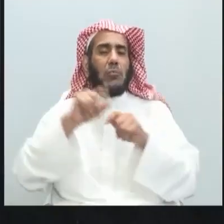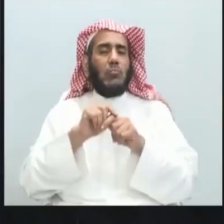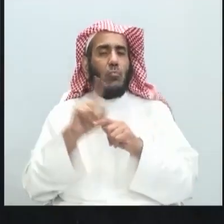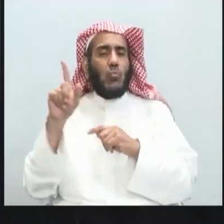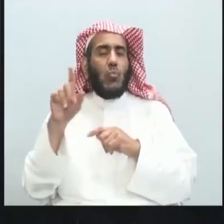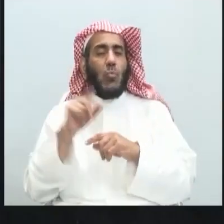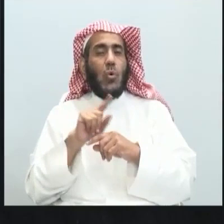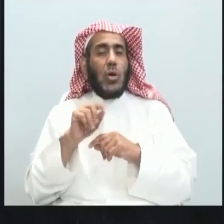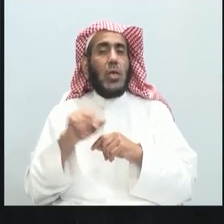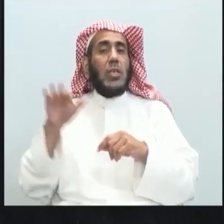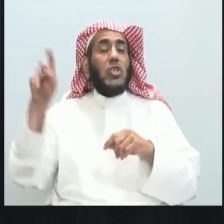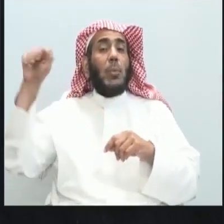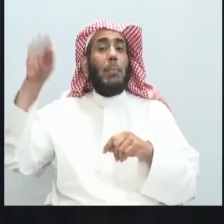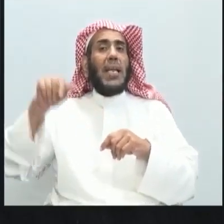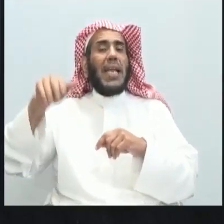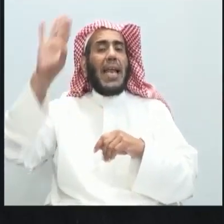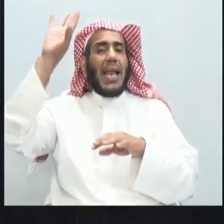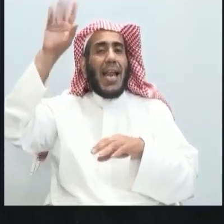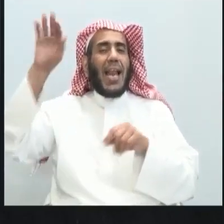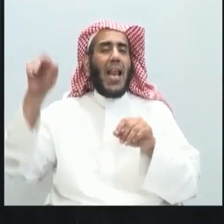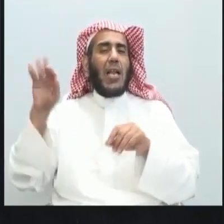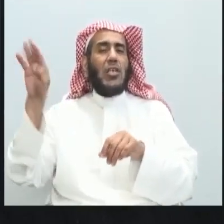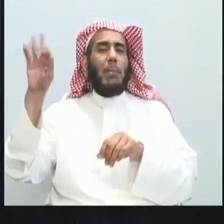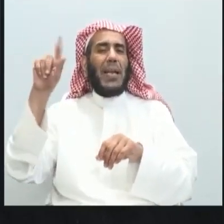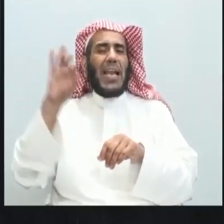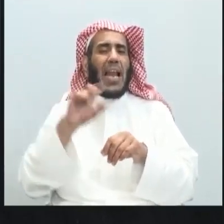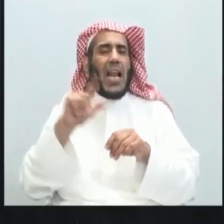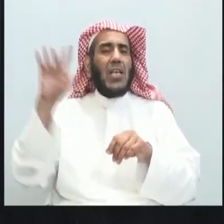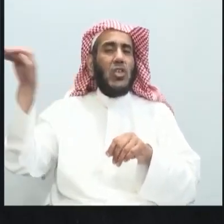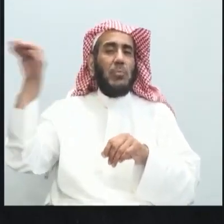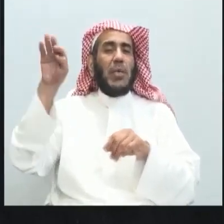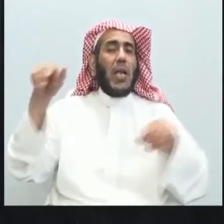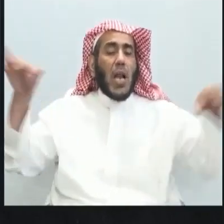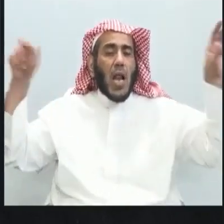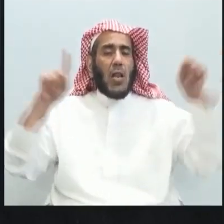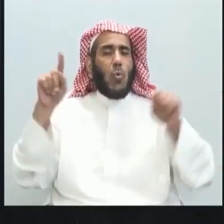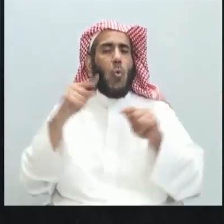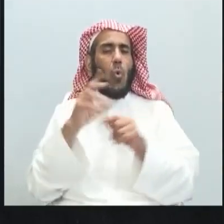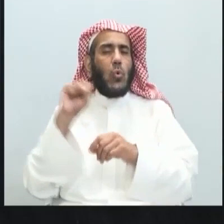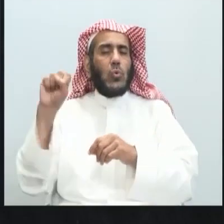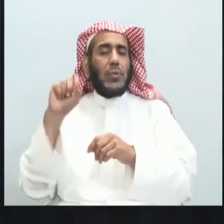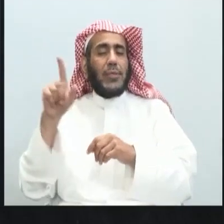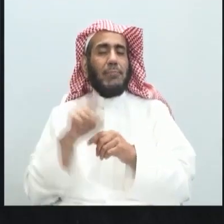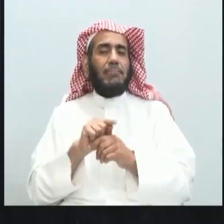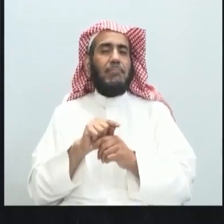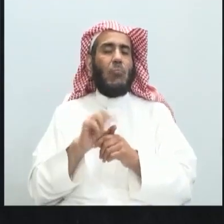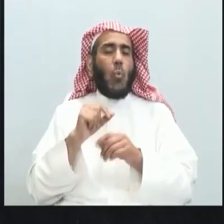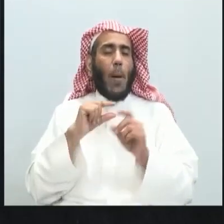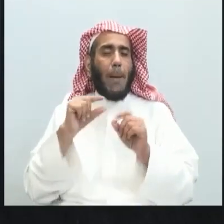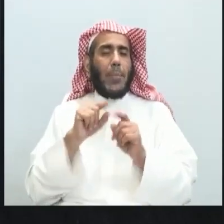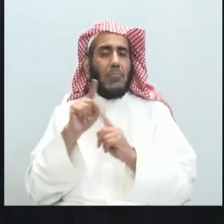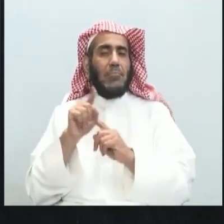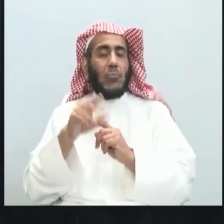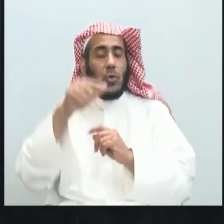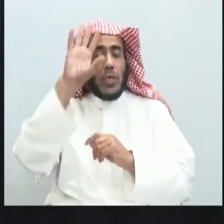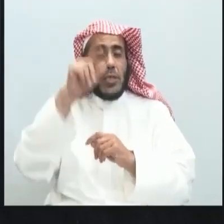نعم جبريل عليه السلام فهو ذكر الجمع واراد به الخصوص وهذا مما يعبر به